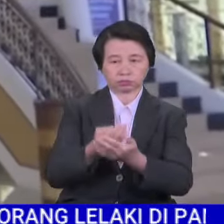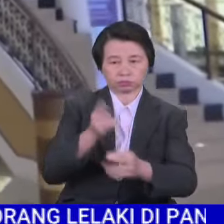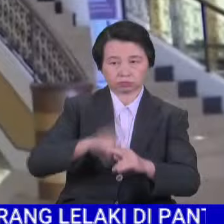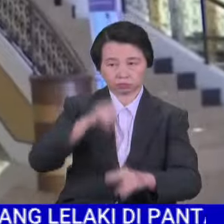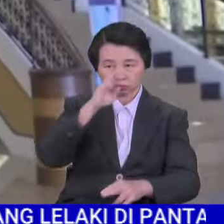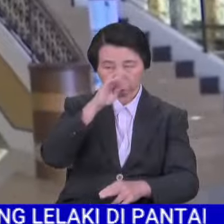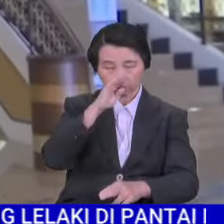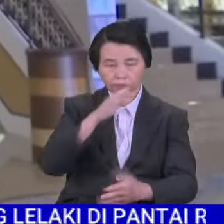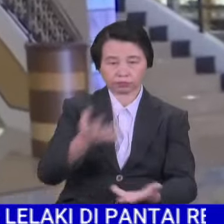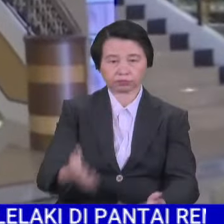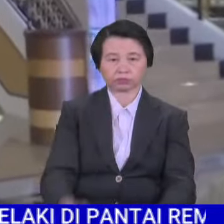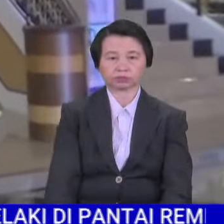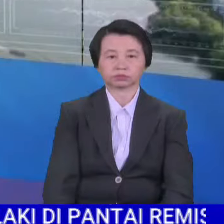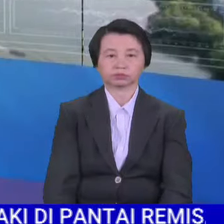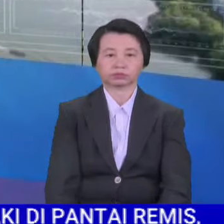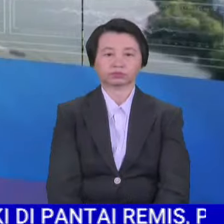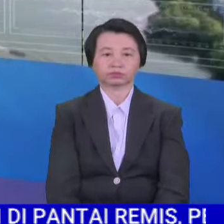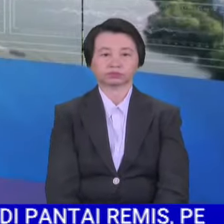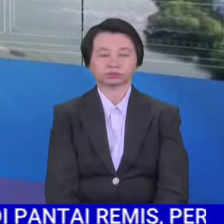dipalsukan